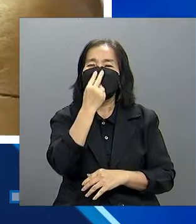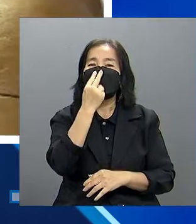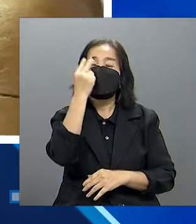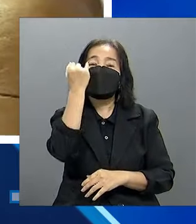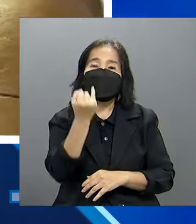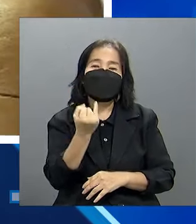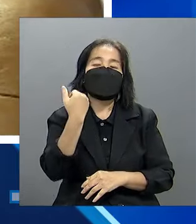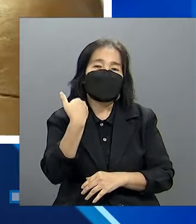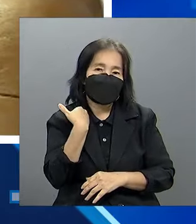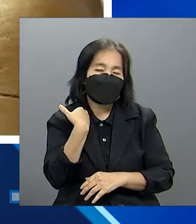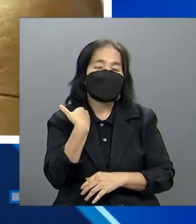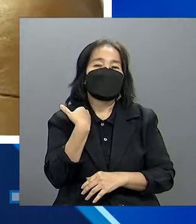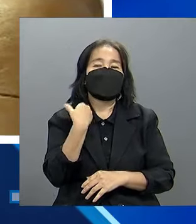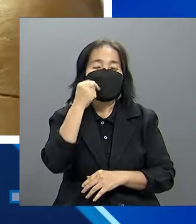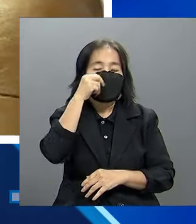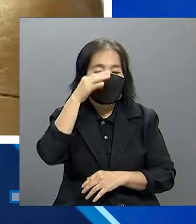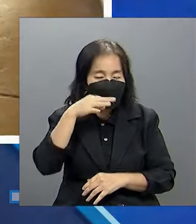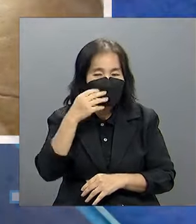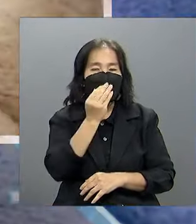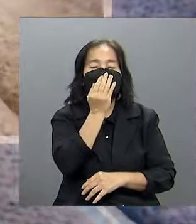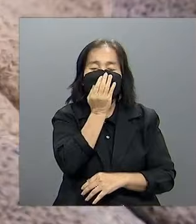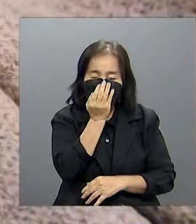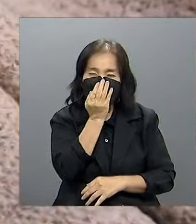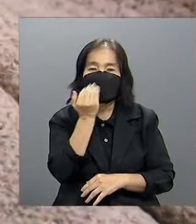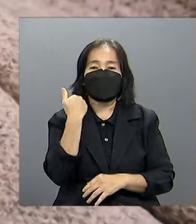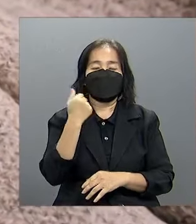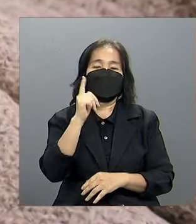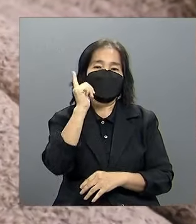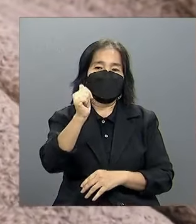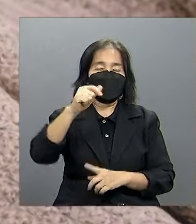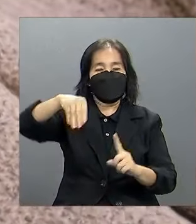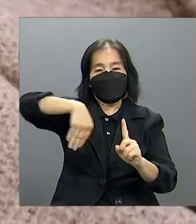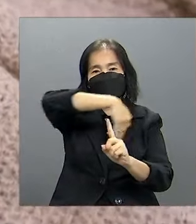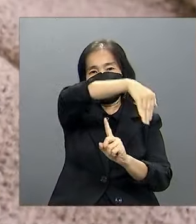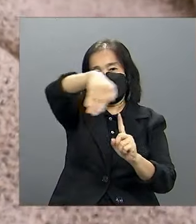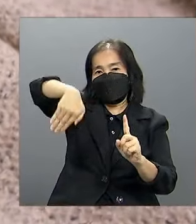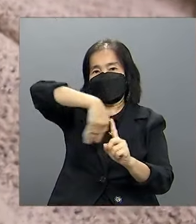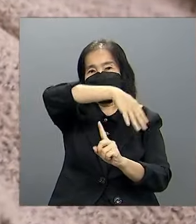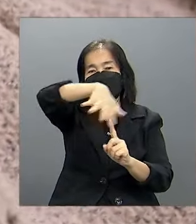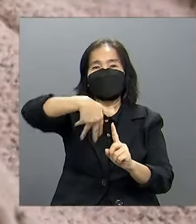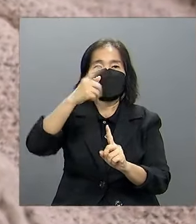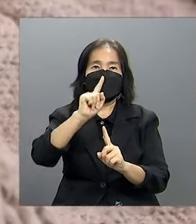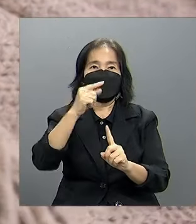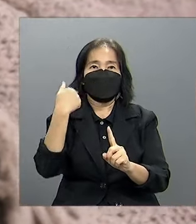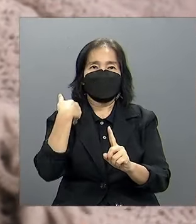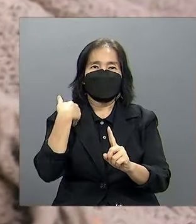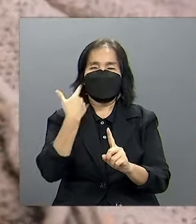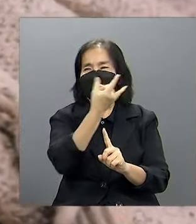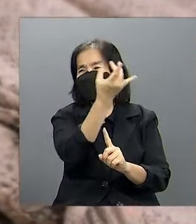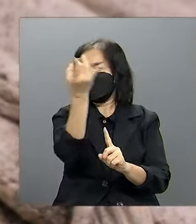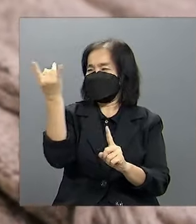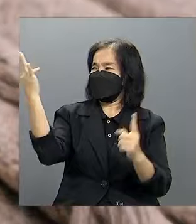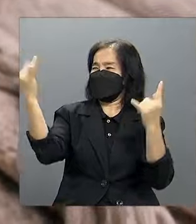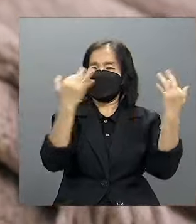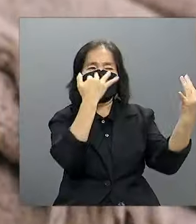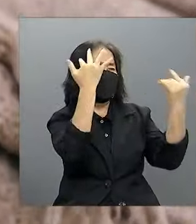จมูกน้ำมูกไหลแล้วเนี้ยให้ดูสิ่งแวดล้อมก่อนเลยสิ่งแวดล้อมที่เราอยู่ประจำวันว่ามันมีอะไรที่มันเป็นสารก่อกระตุ้น